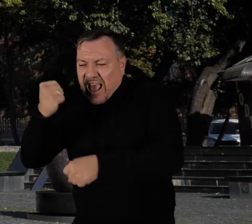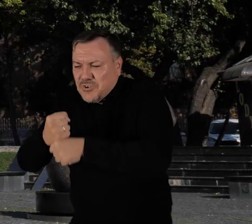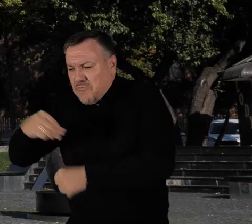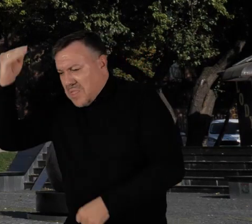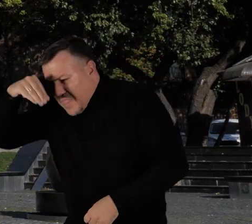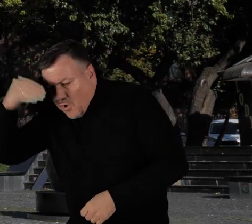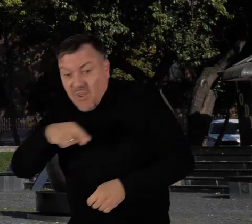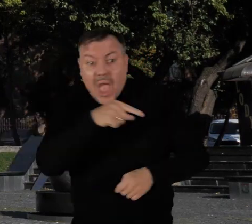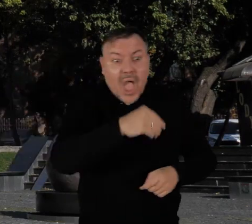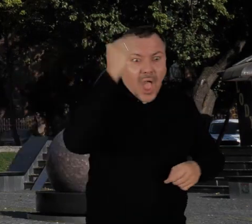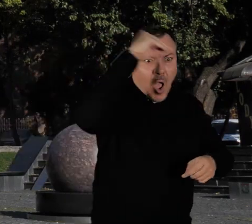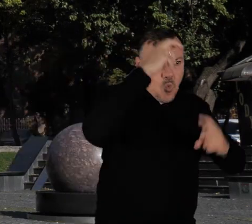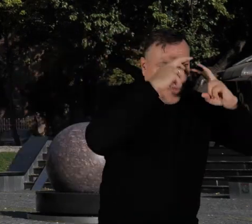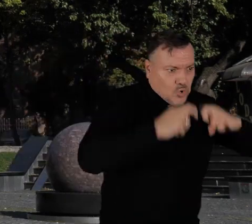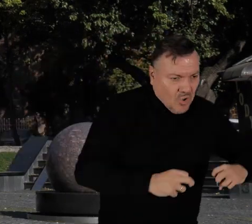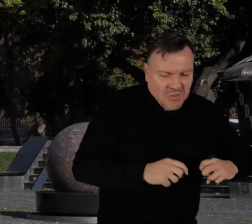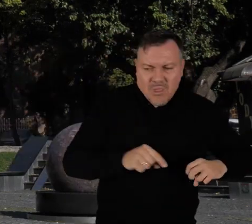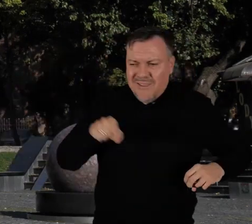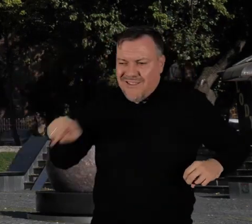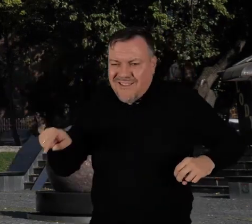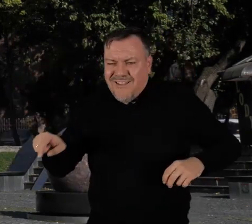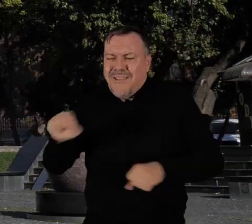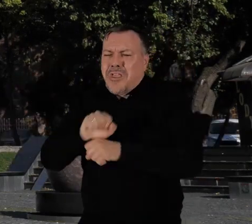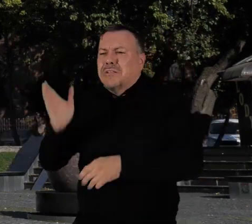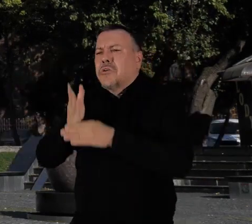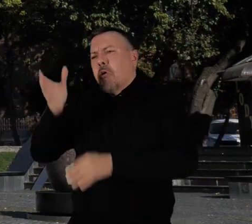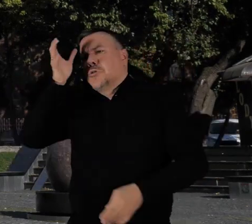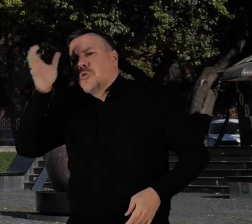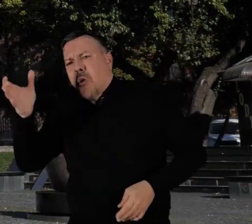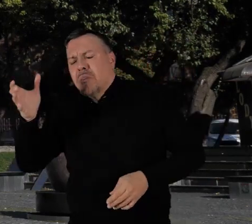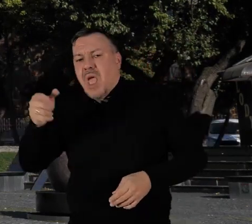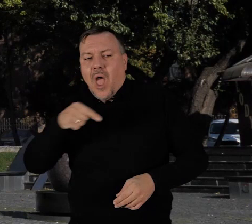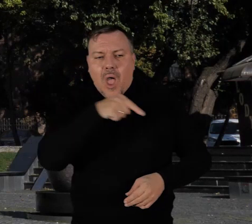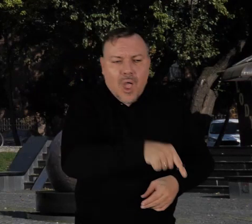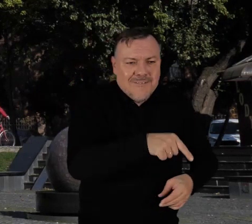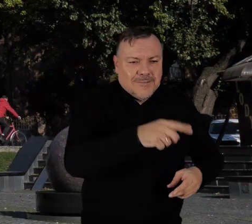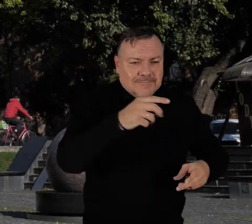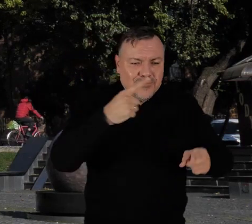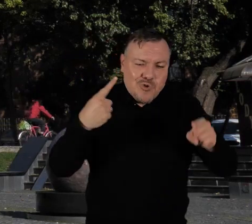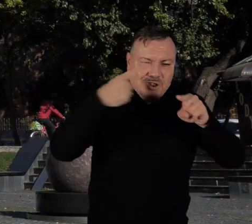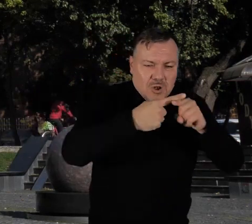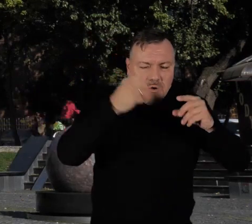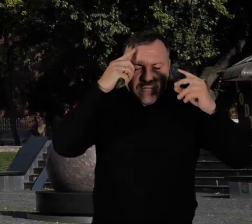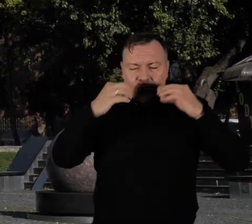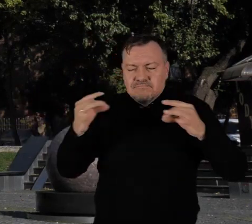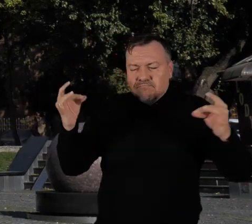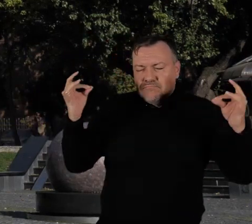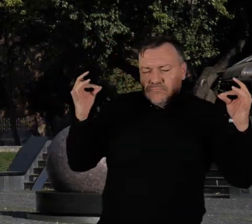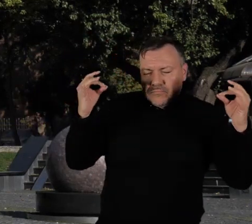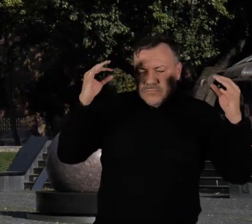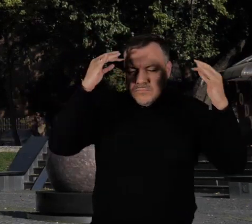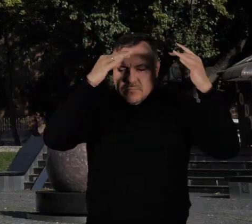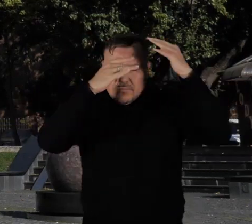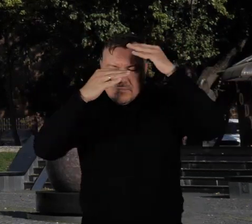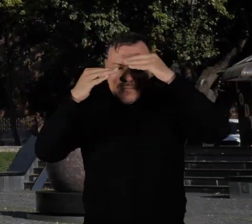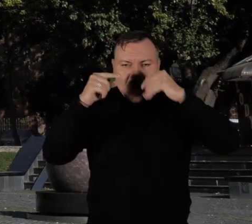uczonym polega na tym, że pracownik naukowy jest zdolny tylko do pracy, uczony zaś potrafi ją kontemplować. Kontemplacja